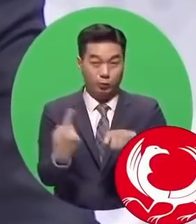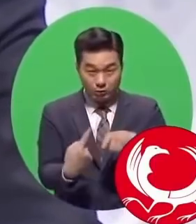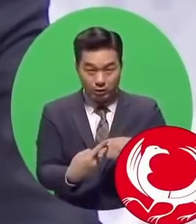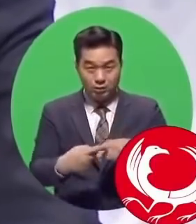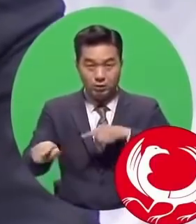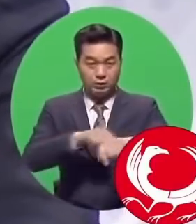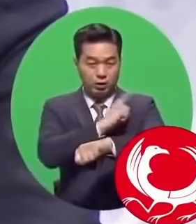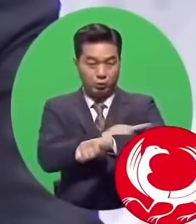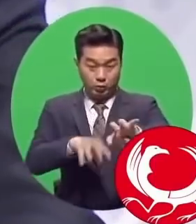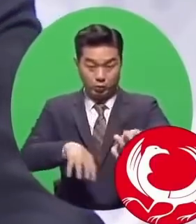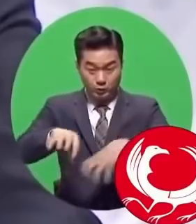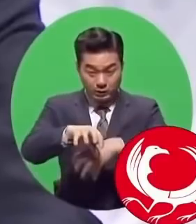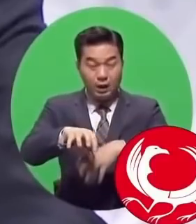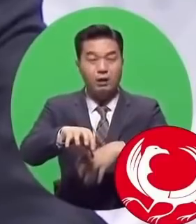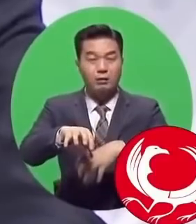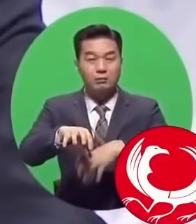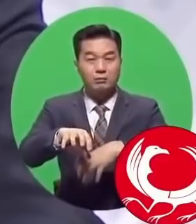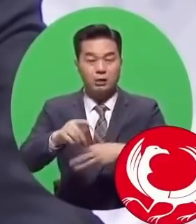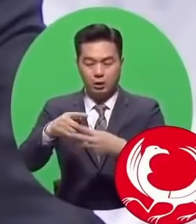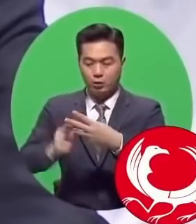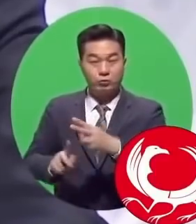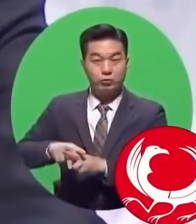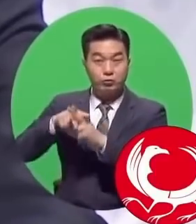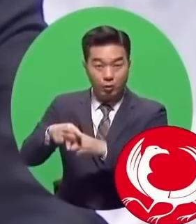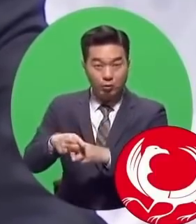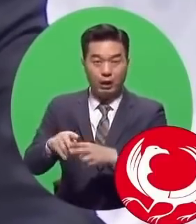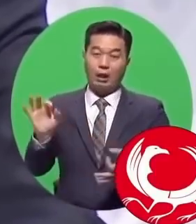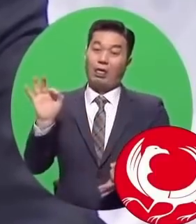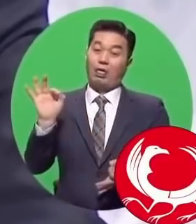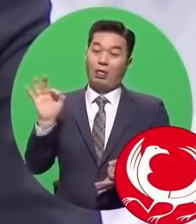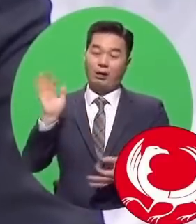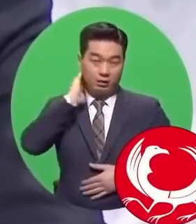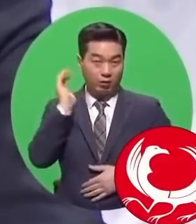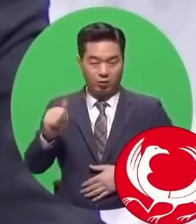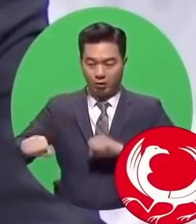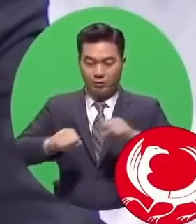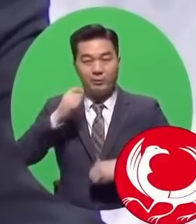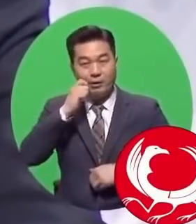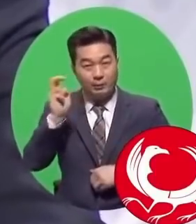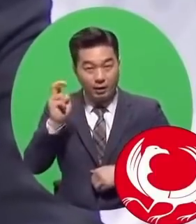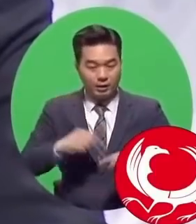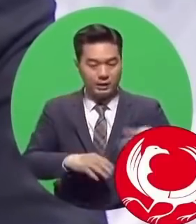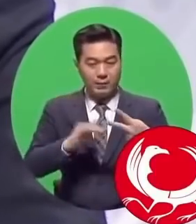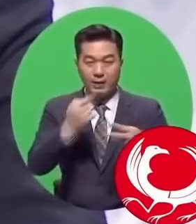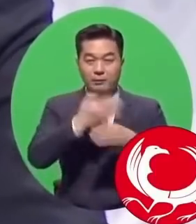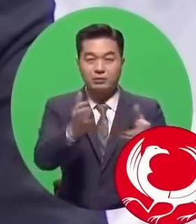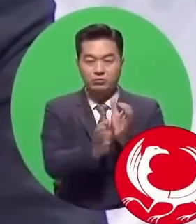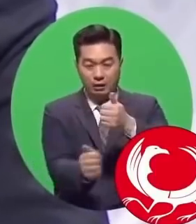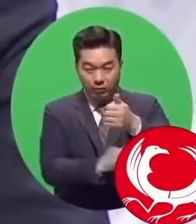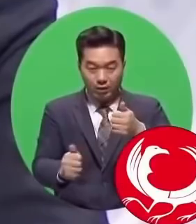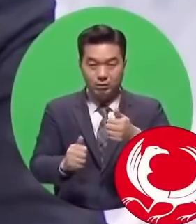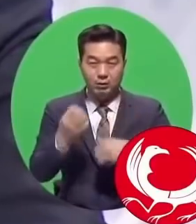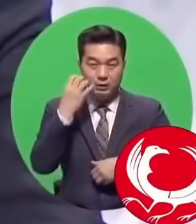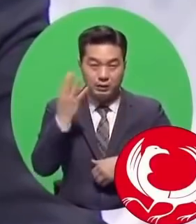정권 교체하면은 윤석열 후보는 식물 대통령이 될 것이고 200명의 민주당 국회의원들이 4개월 안에